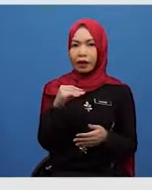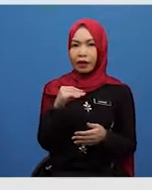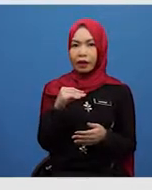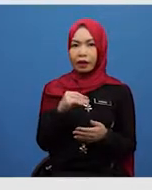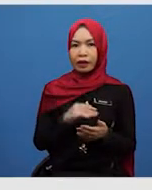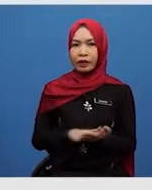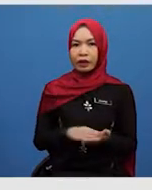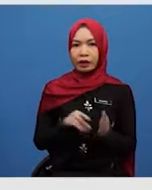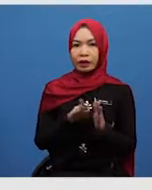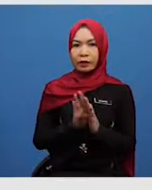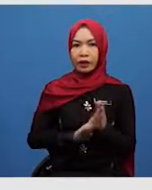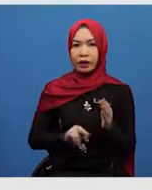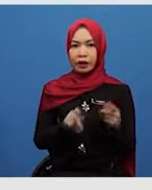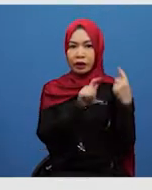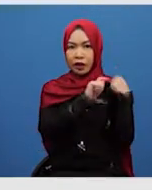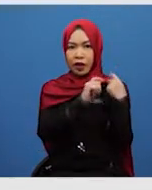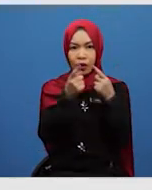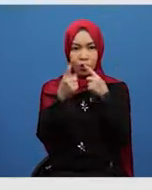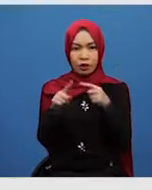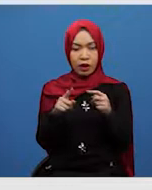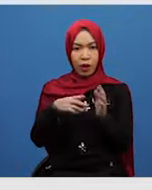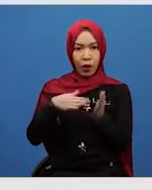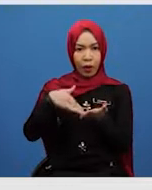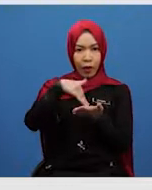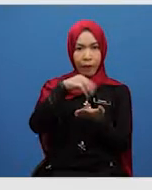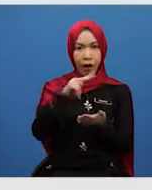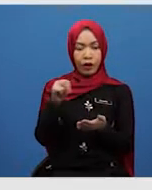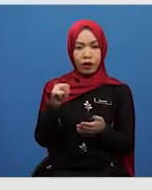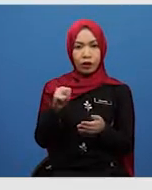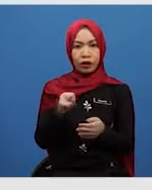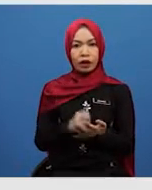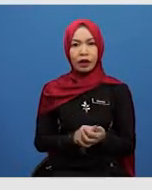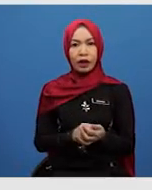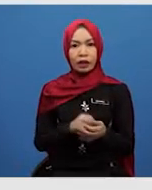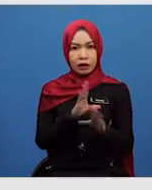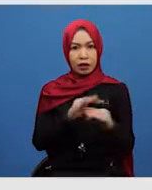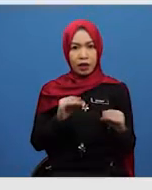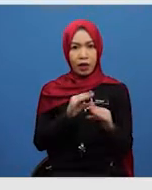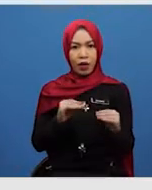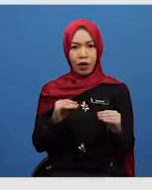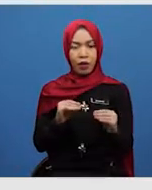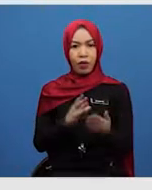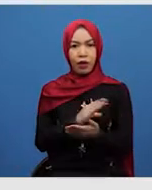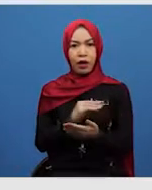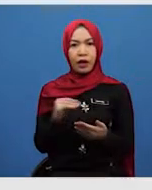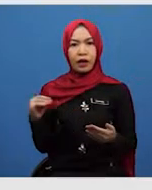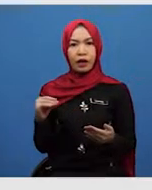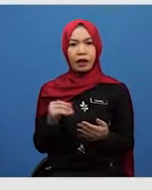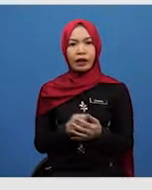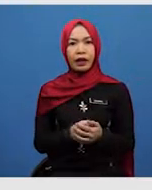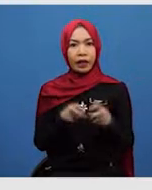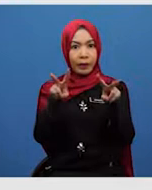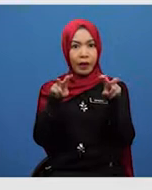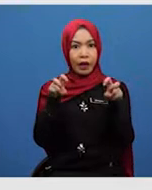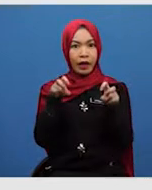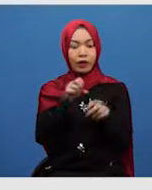10 mempunyai pertalian dengan Sutan unai danzou selamat menjawab